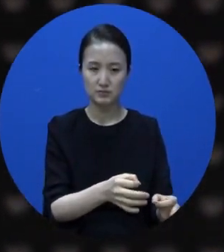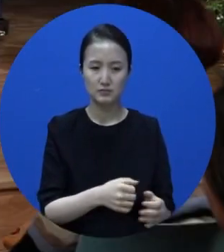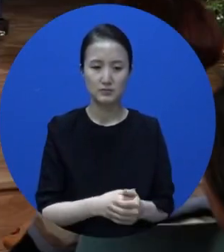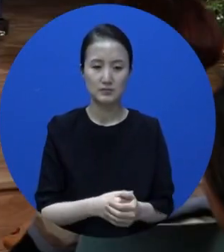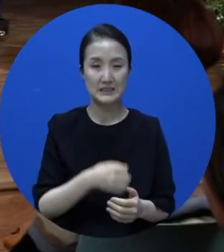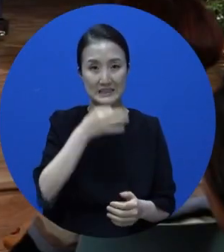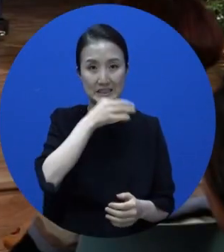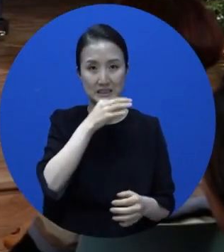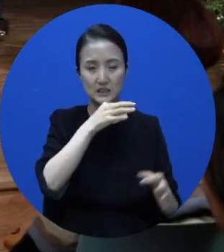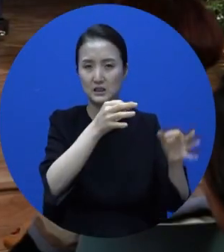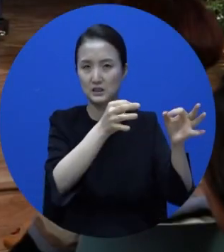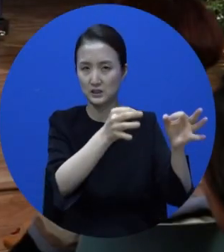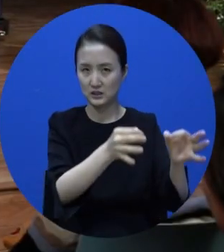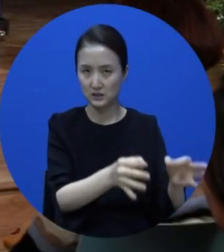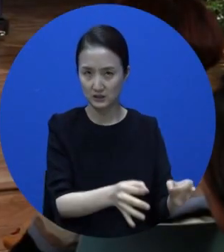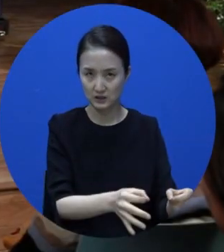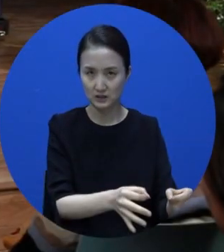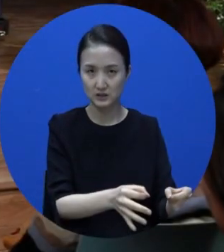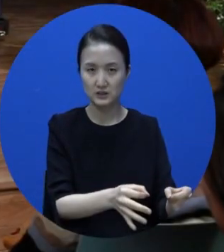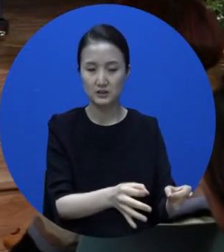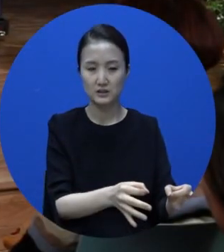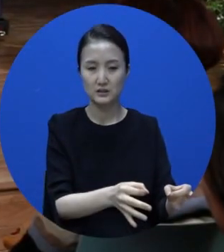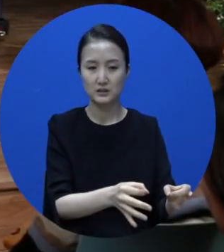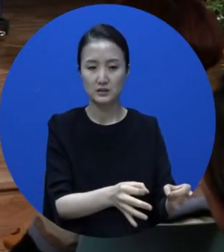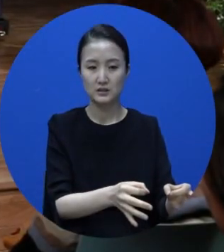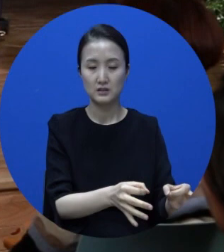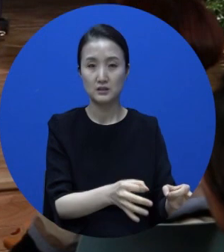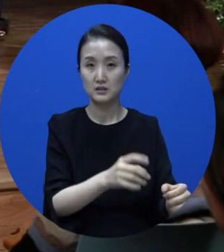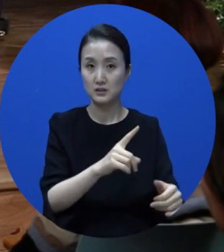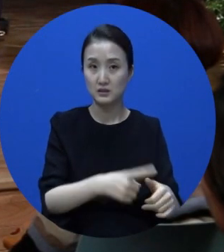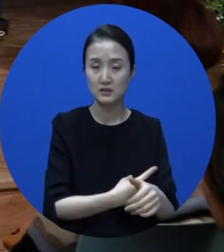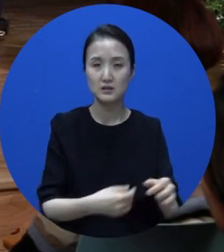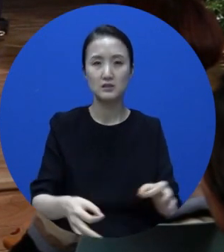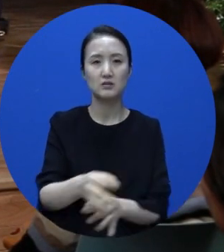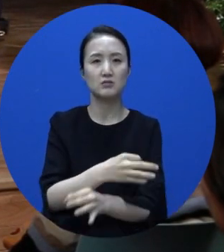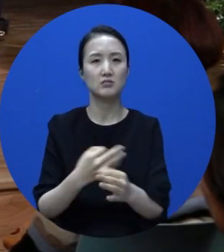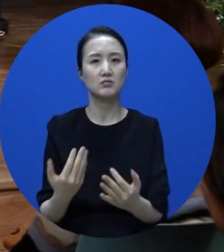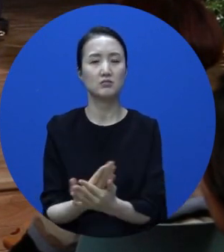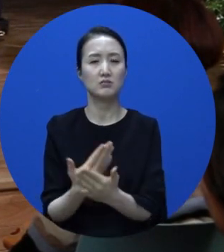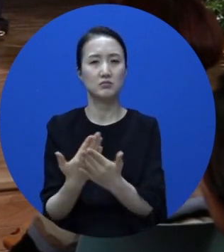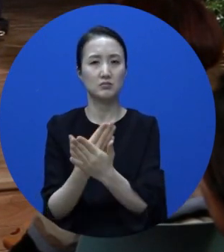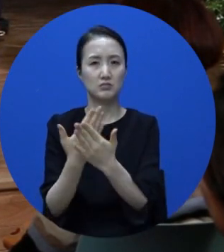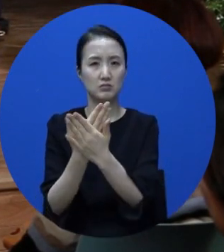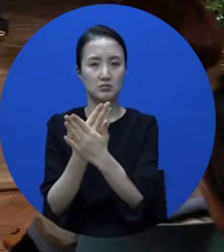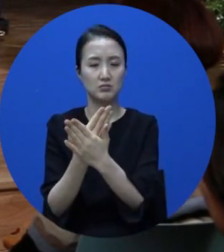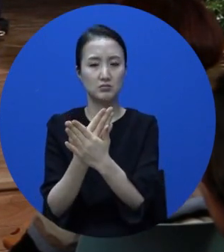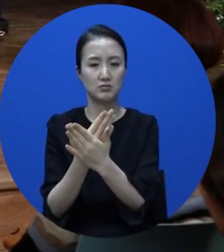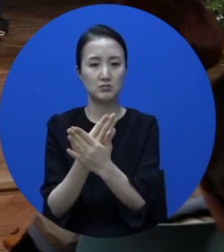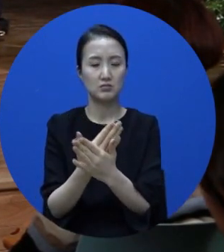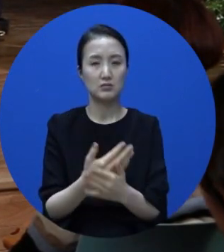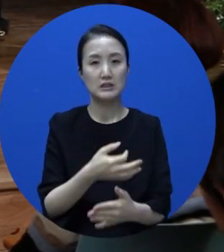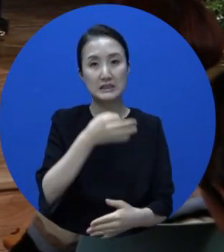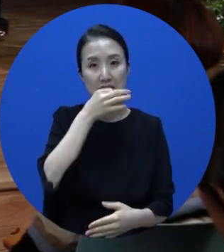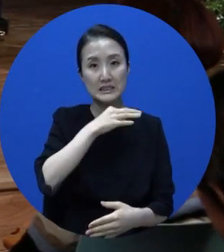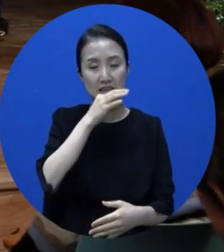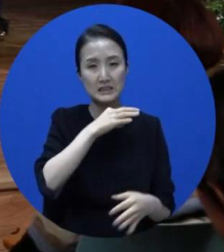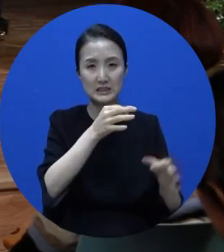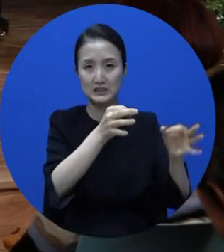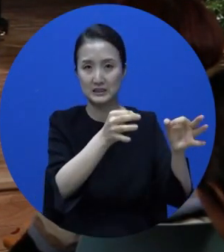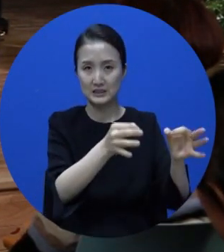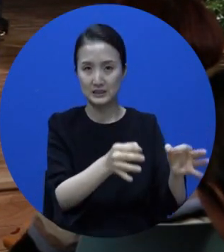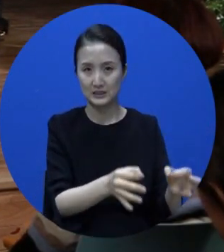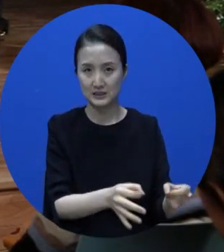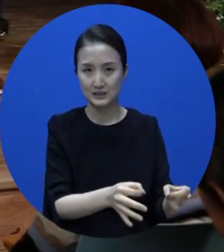저금리를 유지하면서 경기가 부양 되는거예요 저금리를 유지한다 금리를